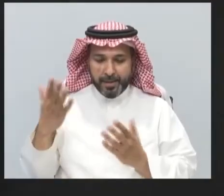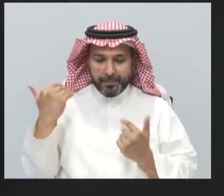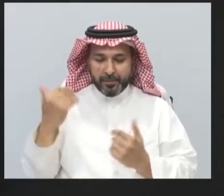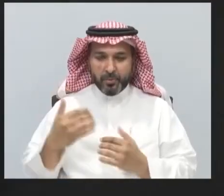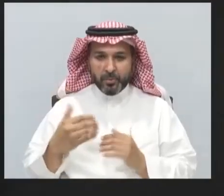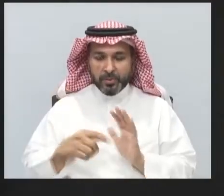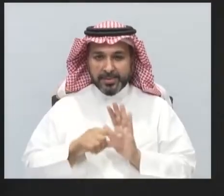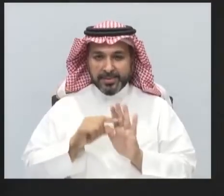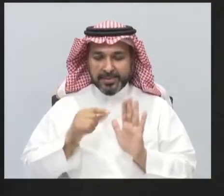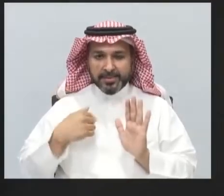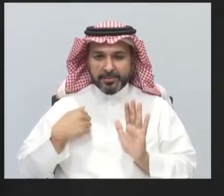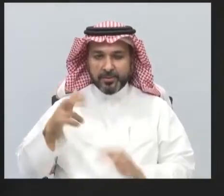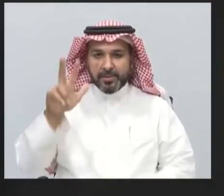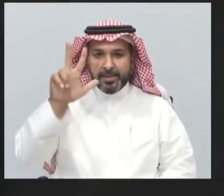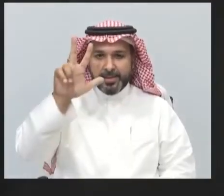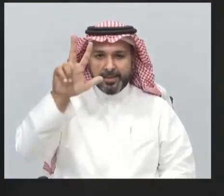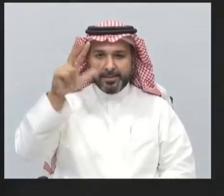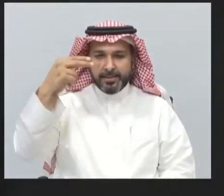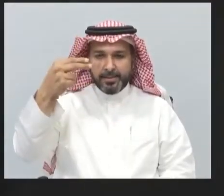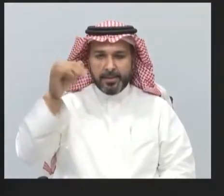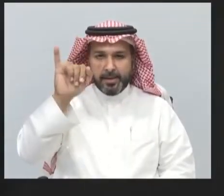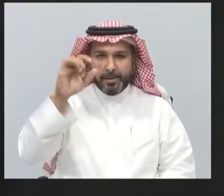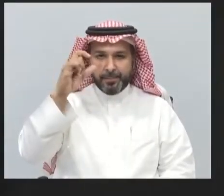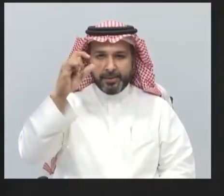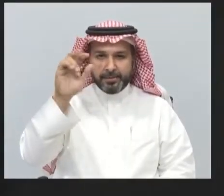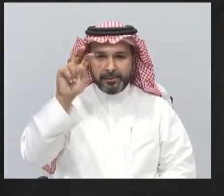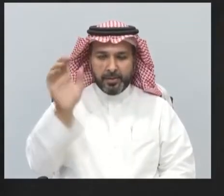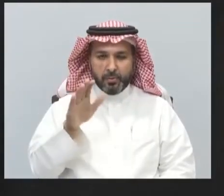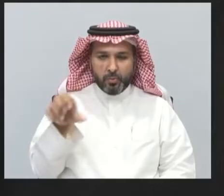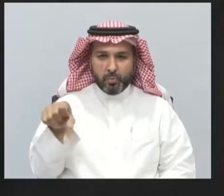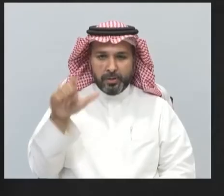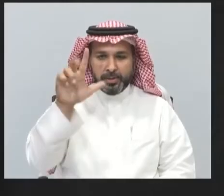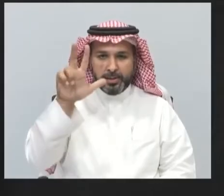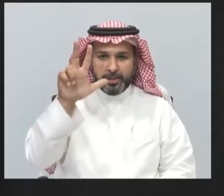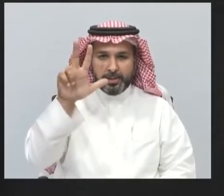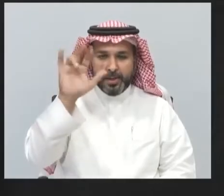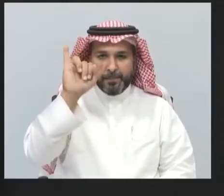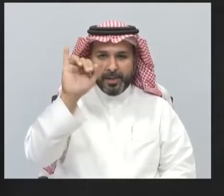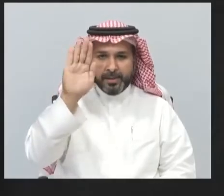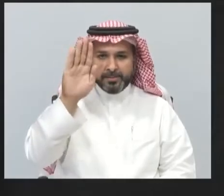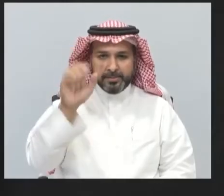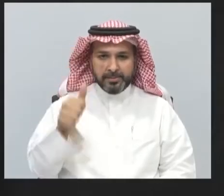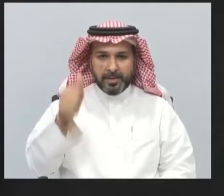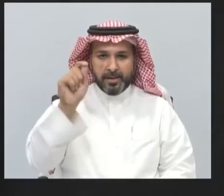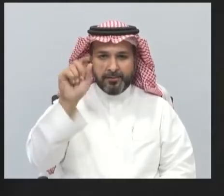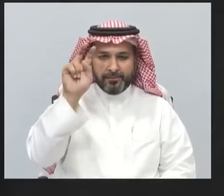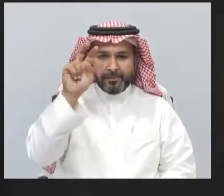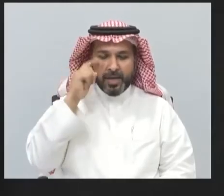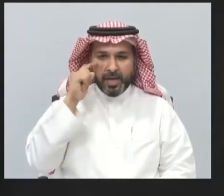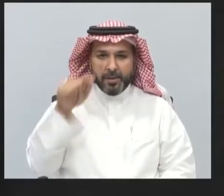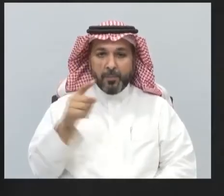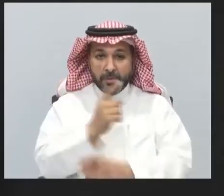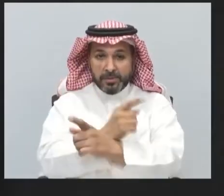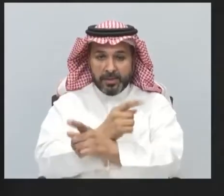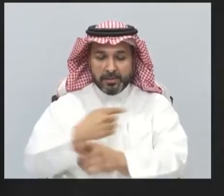ان شاء الله راح عندنا موضوع الاعمده والمسافه انا صالح الشميمري ويساعدني في لغه الاشاره الاستاذ بدر الحمود مشكورا تعالوا نشوف هذا